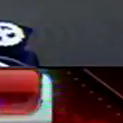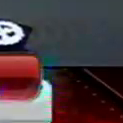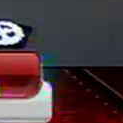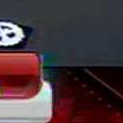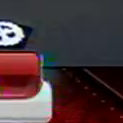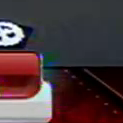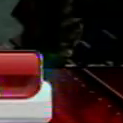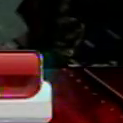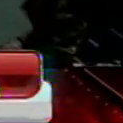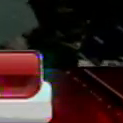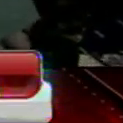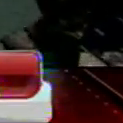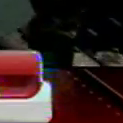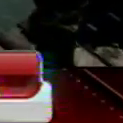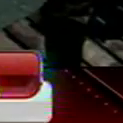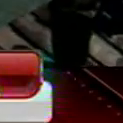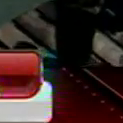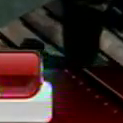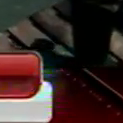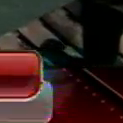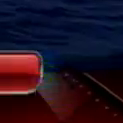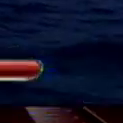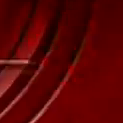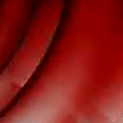perintah berkurung perairan timur laut